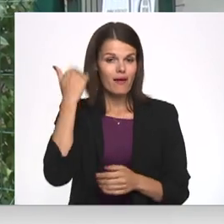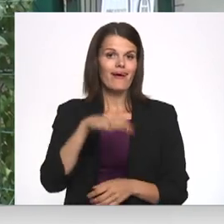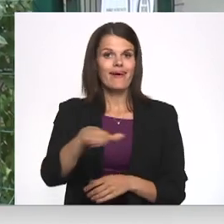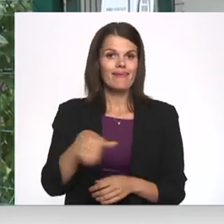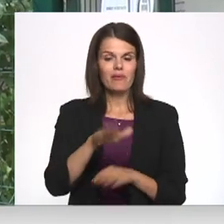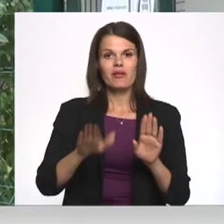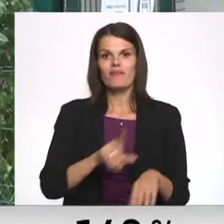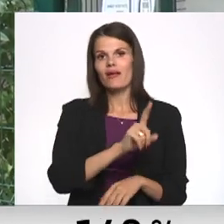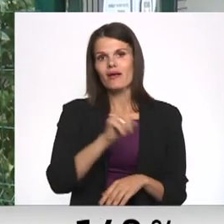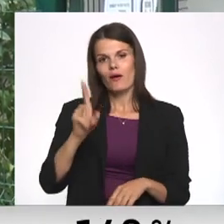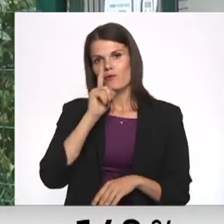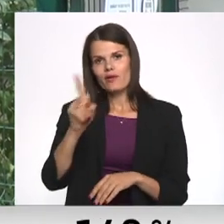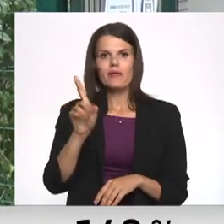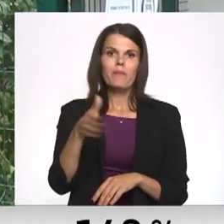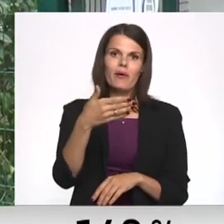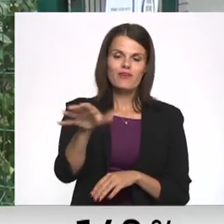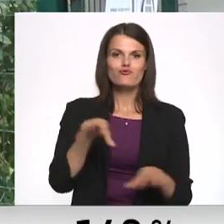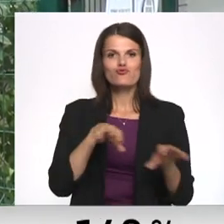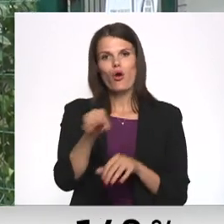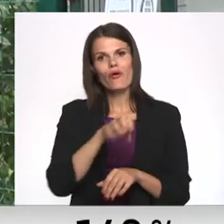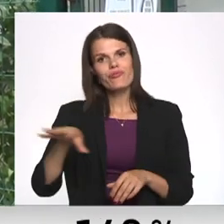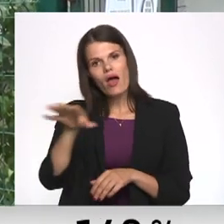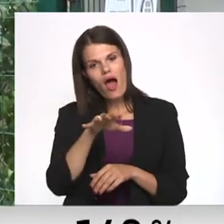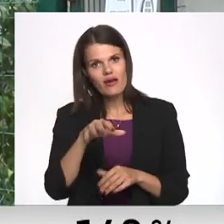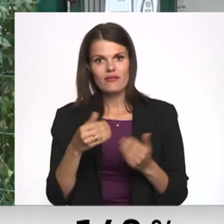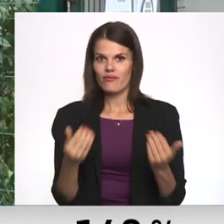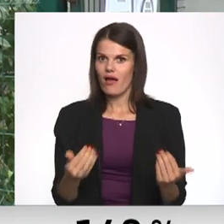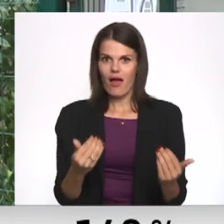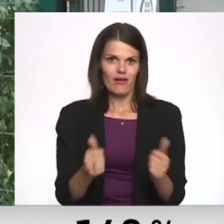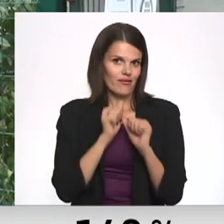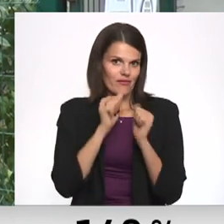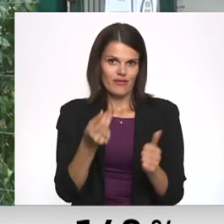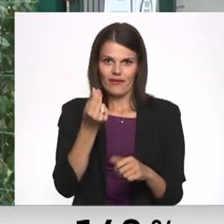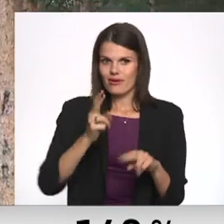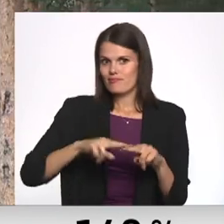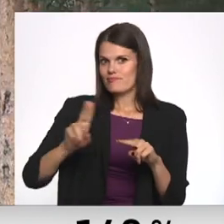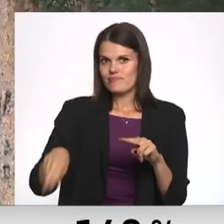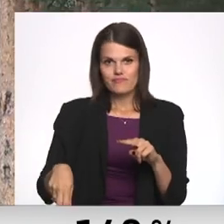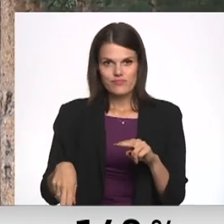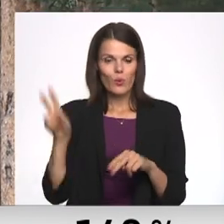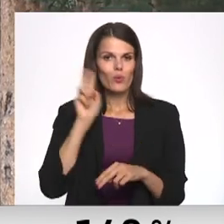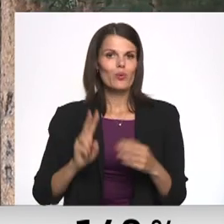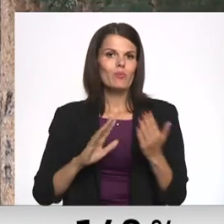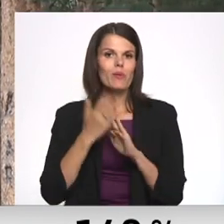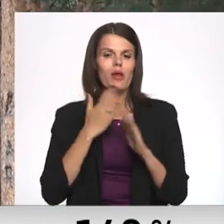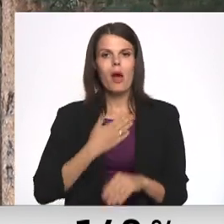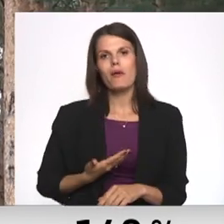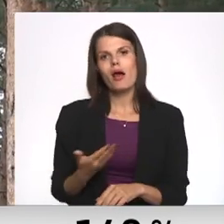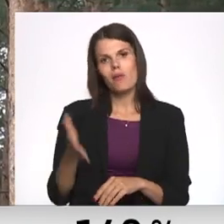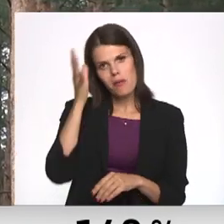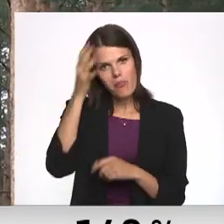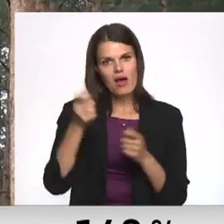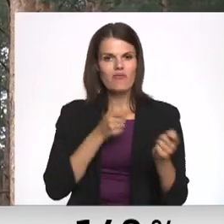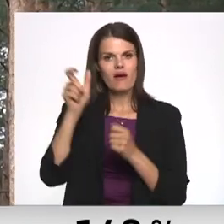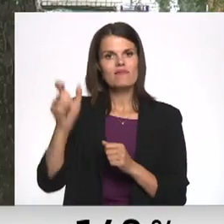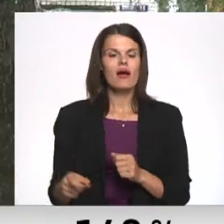varēja katru nedēļu aiziet pastaigā uz zooloģisko dārzu, tad tagad to nevar atļauties. Jūrmalas pilsētas labklājības pārvaldes